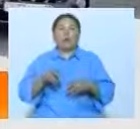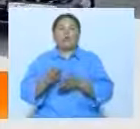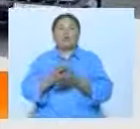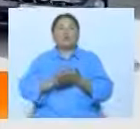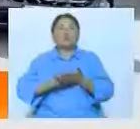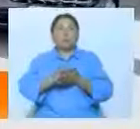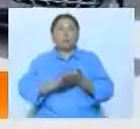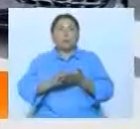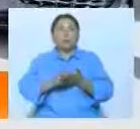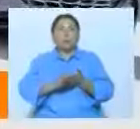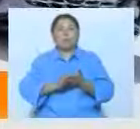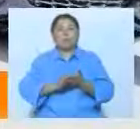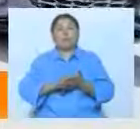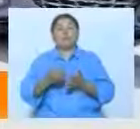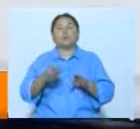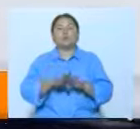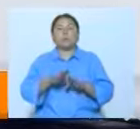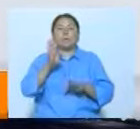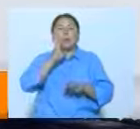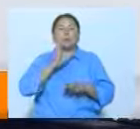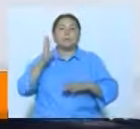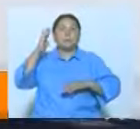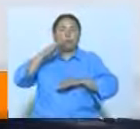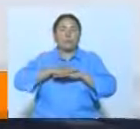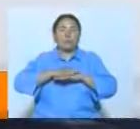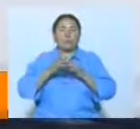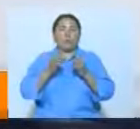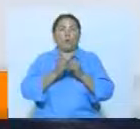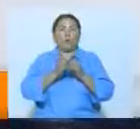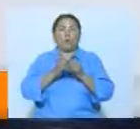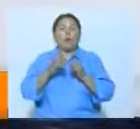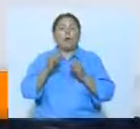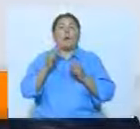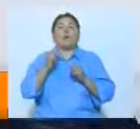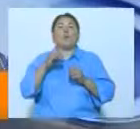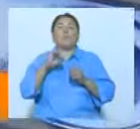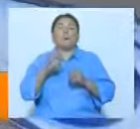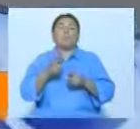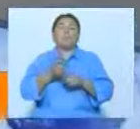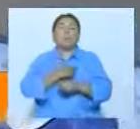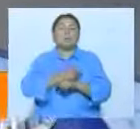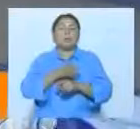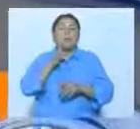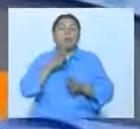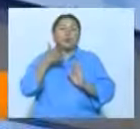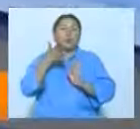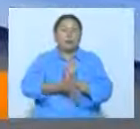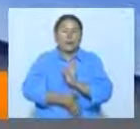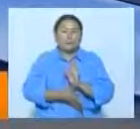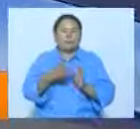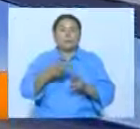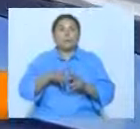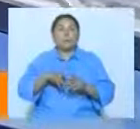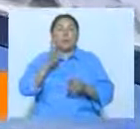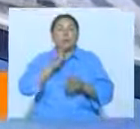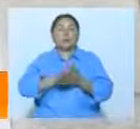ғана белгіленген. Енді олар таңертеңнен түске дейін 10 мың текше метр су пайдалануы тиіс. Одан кейін сол суды